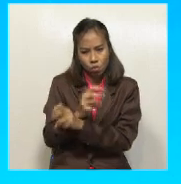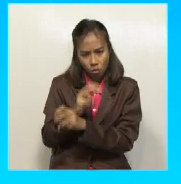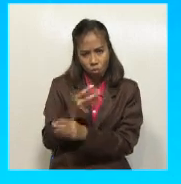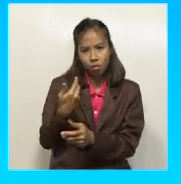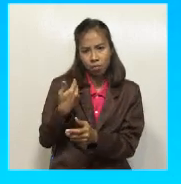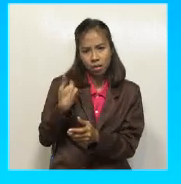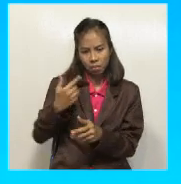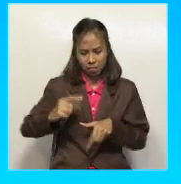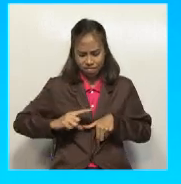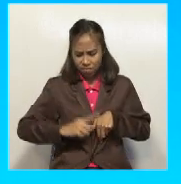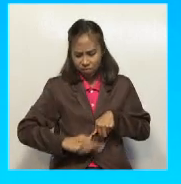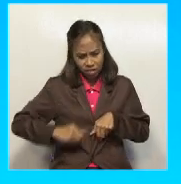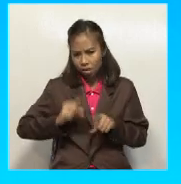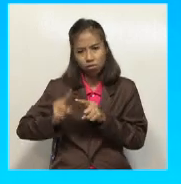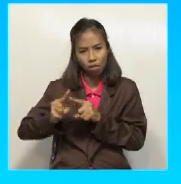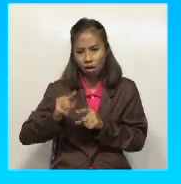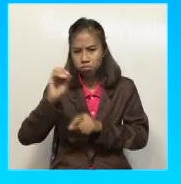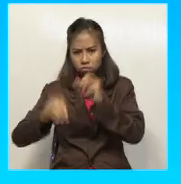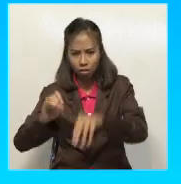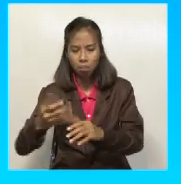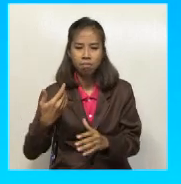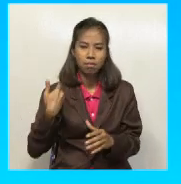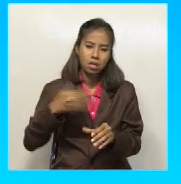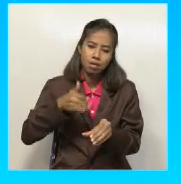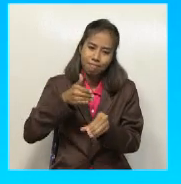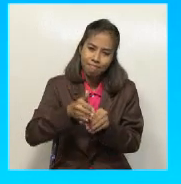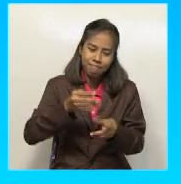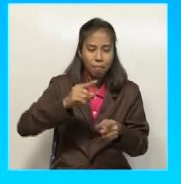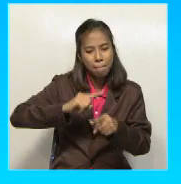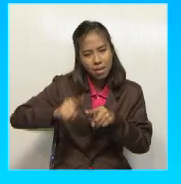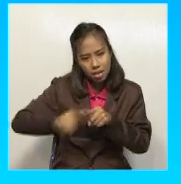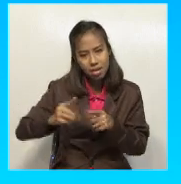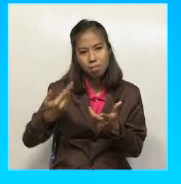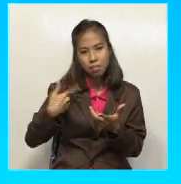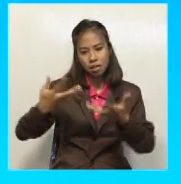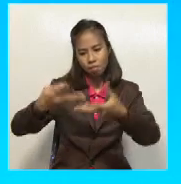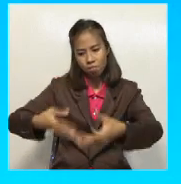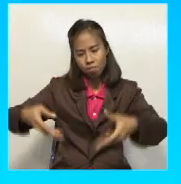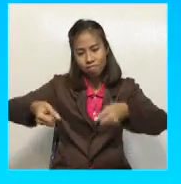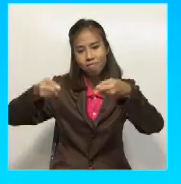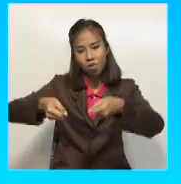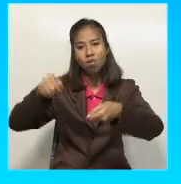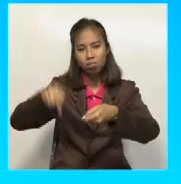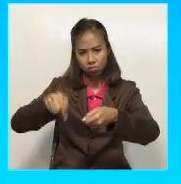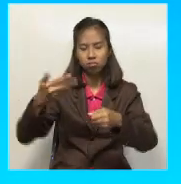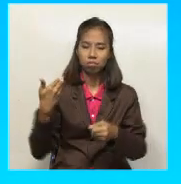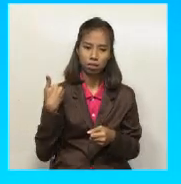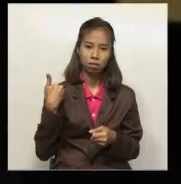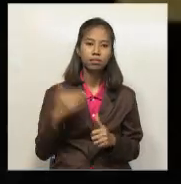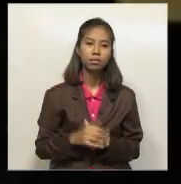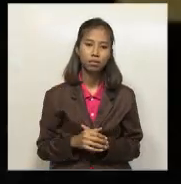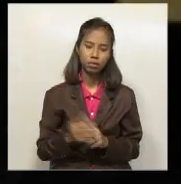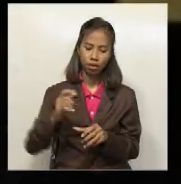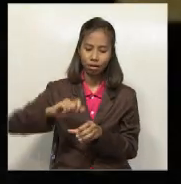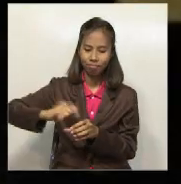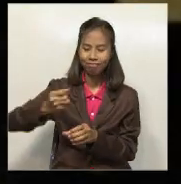าบริเวณครัวหลังที่ตั้งแคมป์ด้วยยังมีเขียงมีมีดพระมีหม้อที่ใช้ในการประกอบอาหารแล้วก็มี